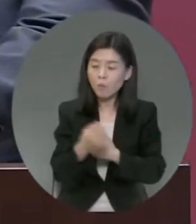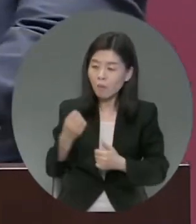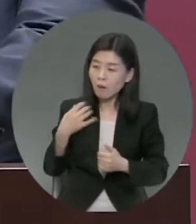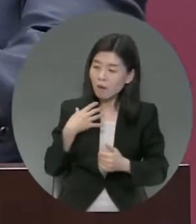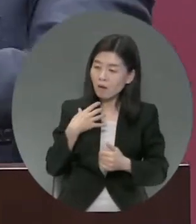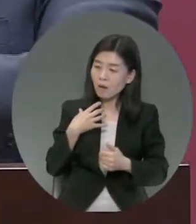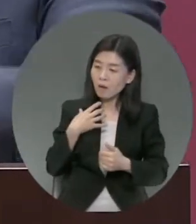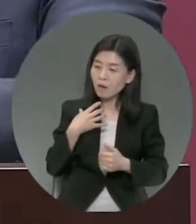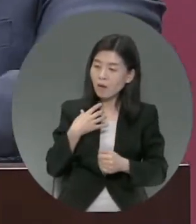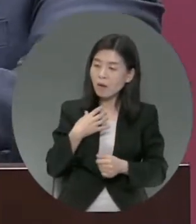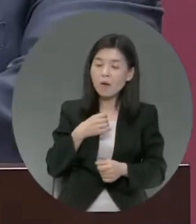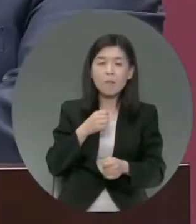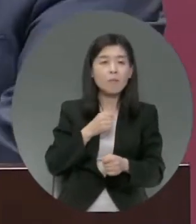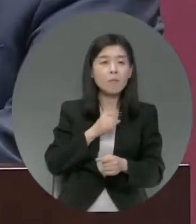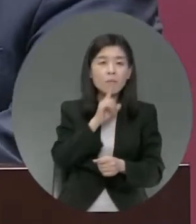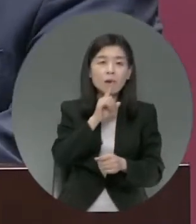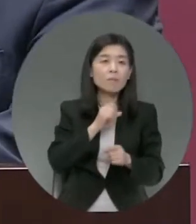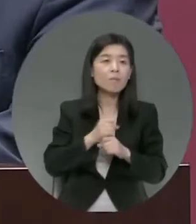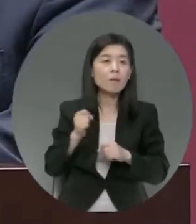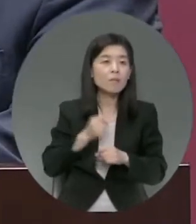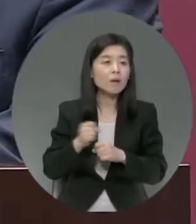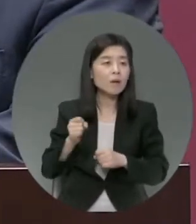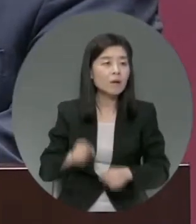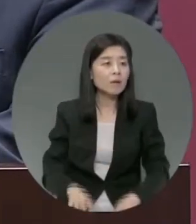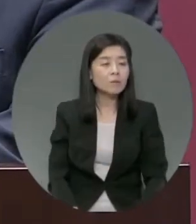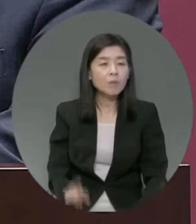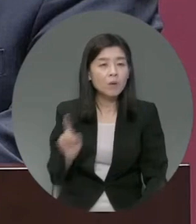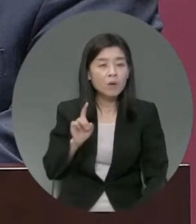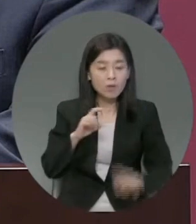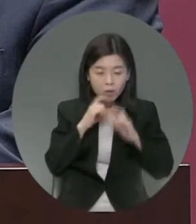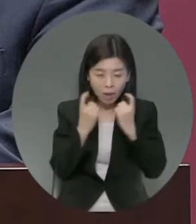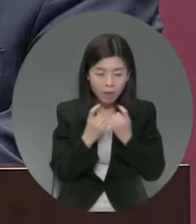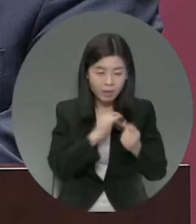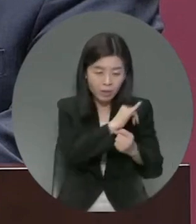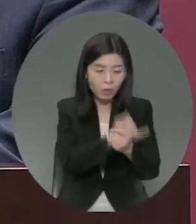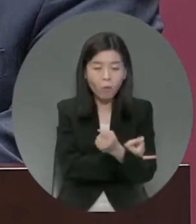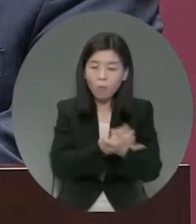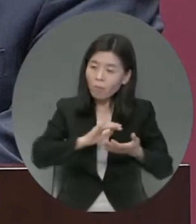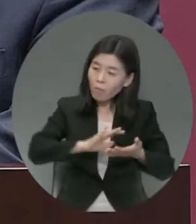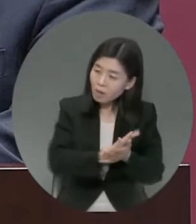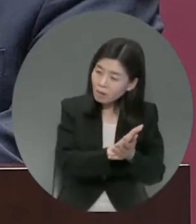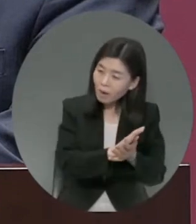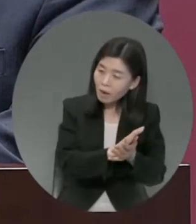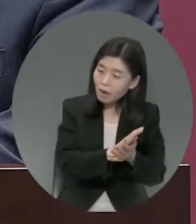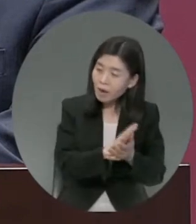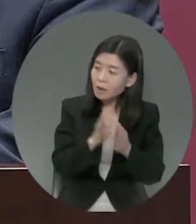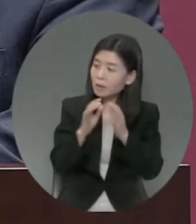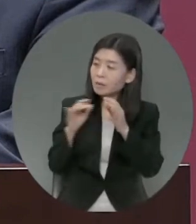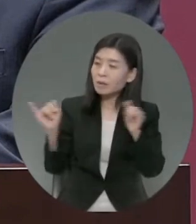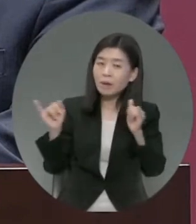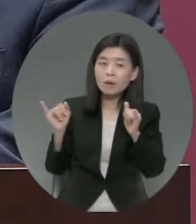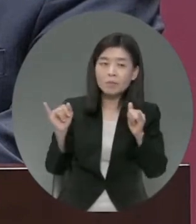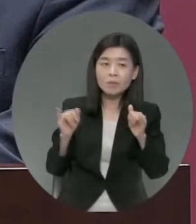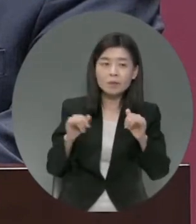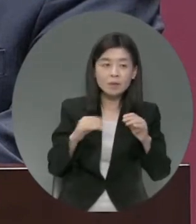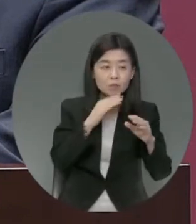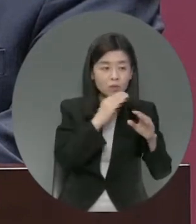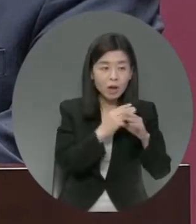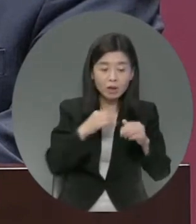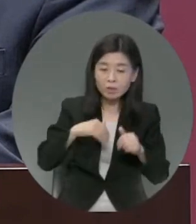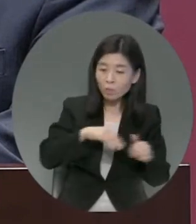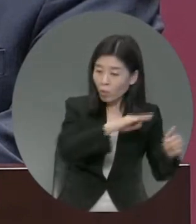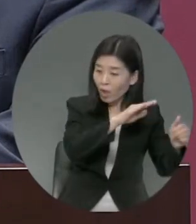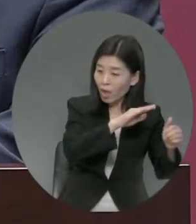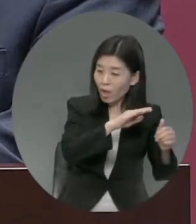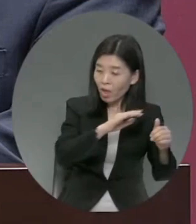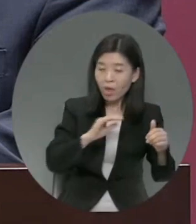이 개인의 모든 기본적 인권을 박탈하는 사람들이 그 저기 넘어가는 사람 개인의 신상 정보를 보호해주기 위해